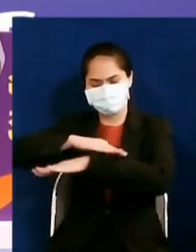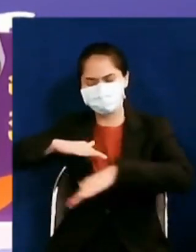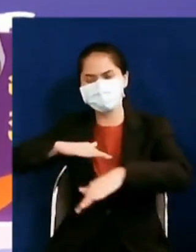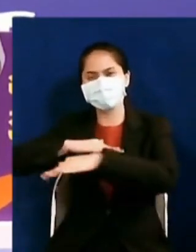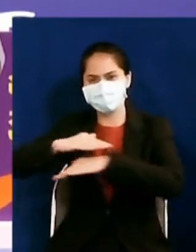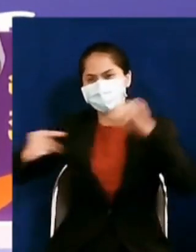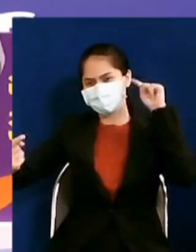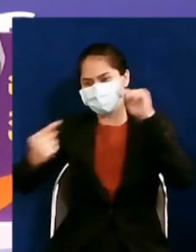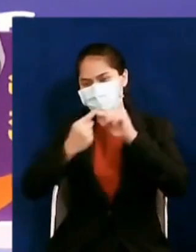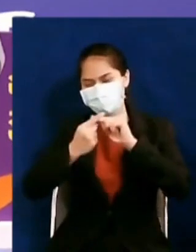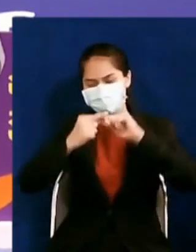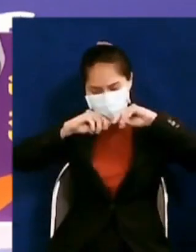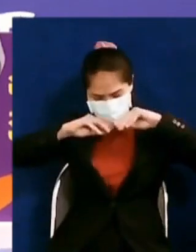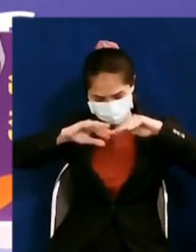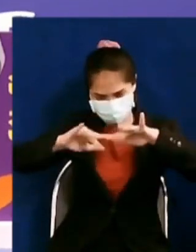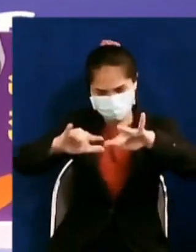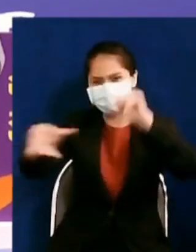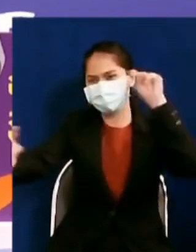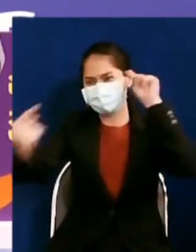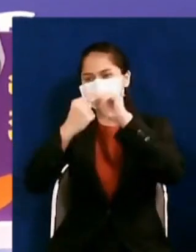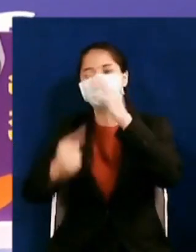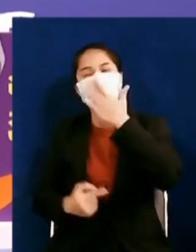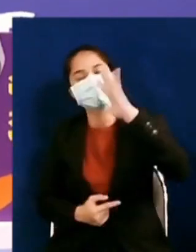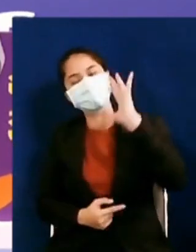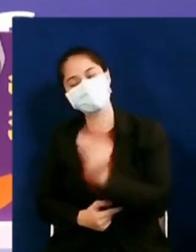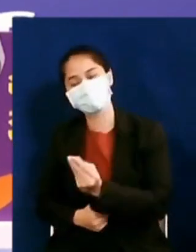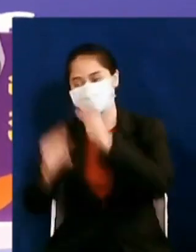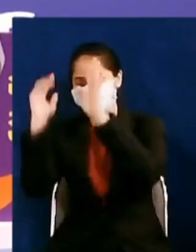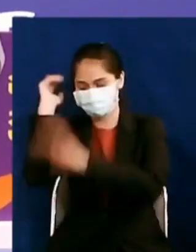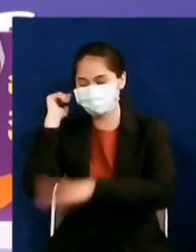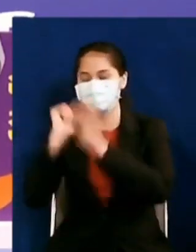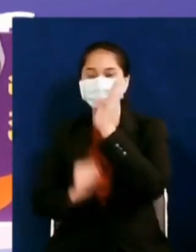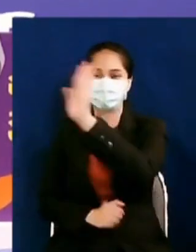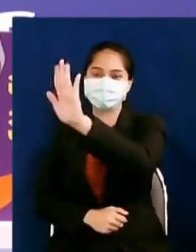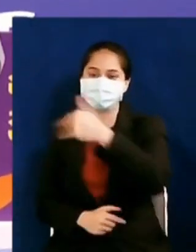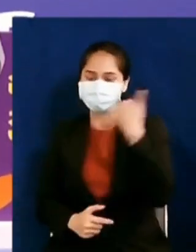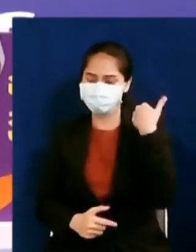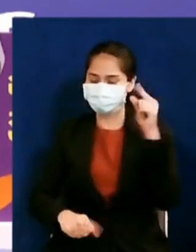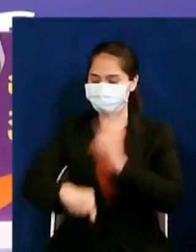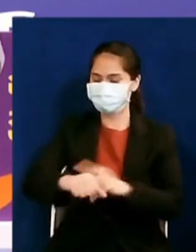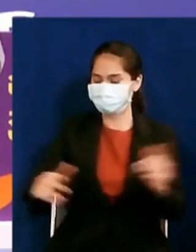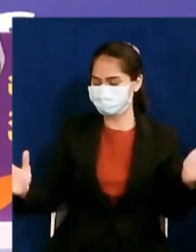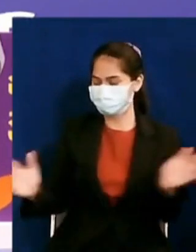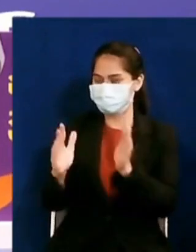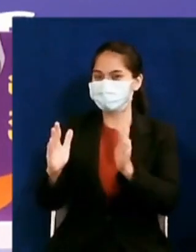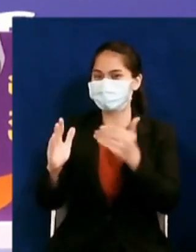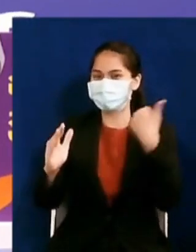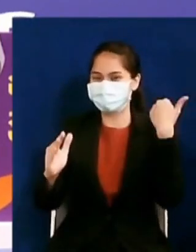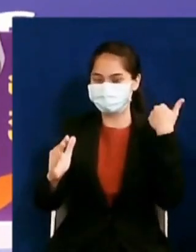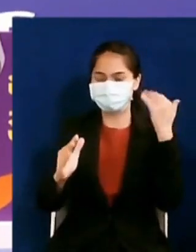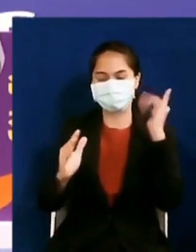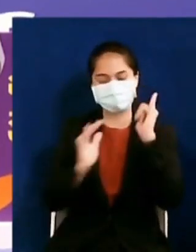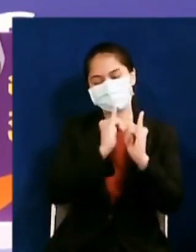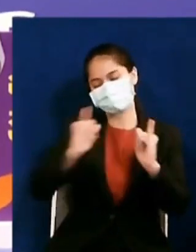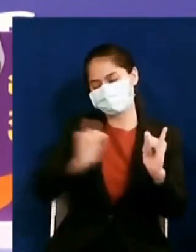2วันนี้หลายคนตกใจว่าการตรวจ RT-PCR ที่เป็นวิธีมาตรฐานวินิจฉัยโรคของเราและทั่วโลกเนี่ยตรวจหาสายพันธุ์โอมิคร